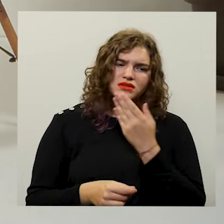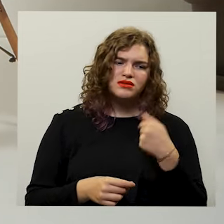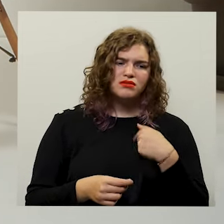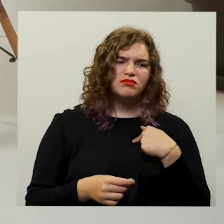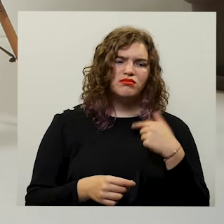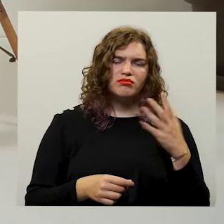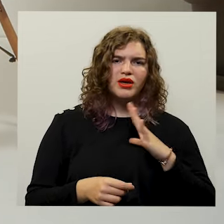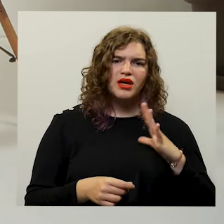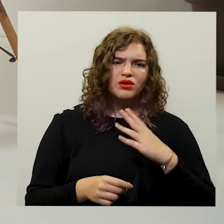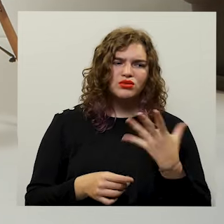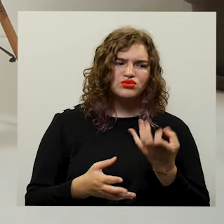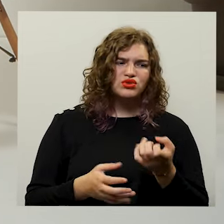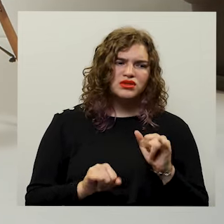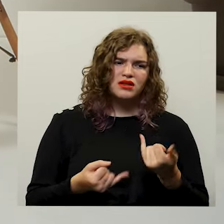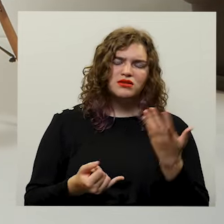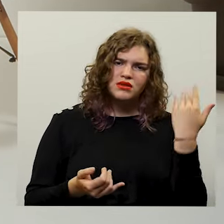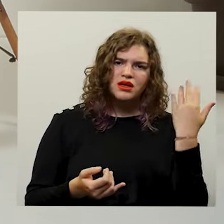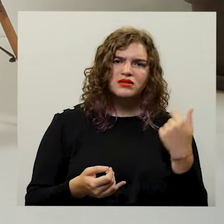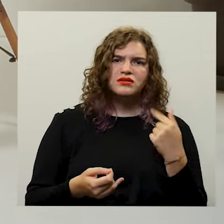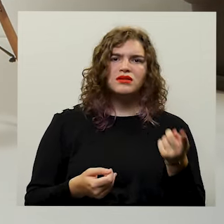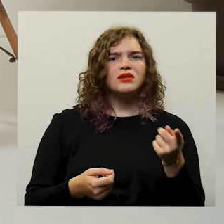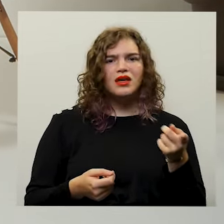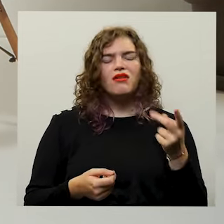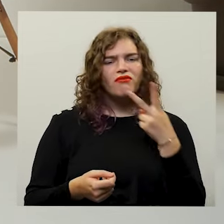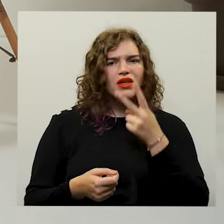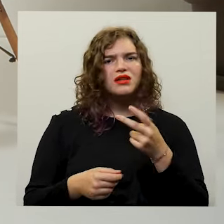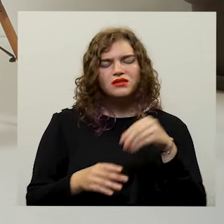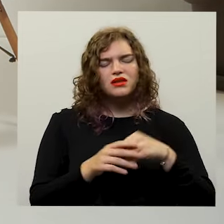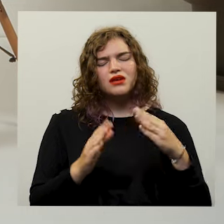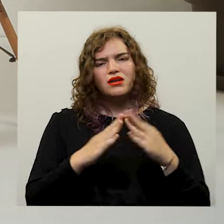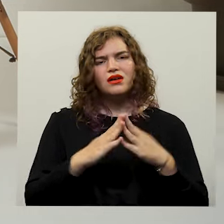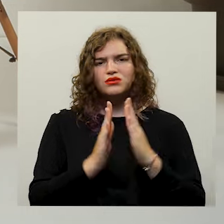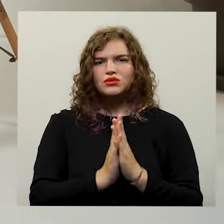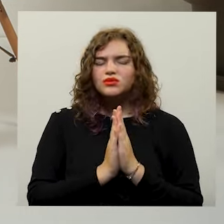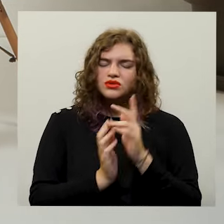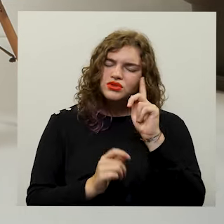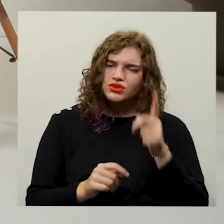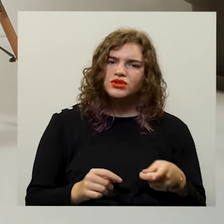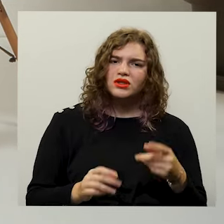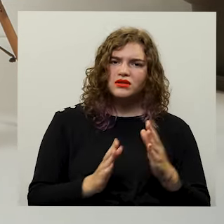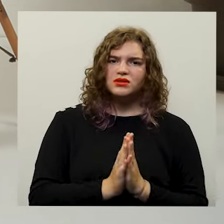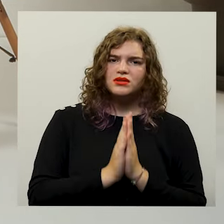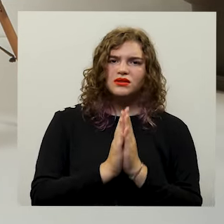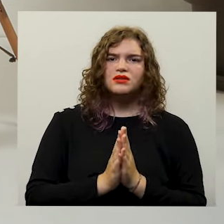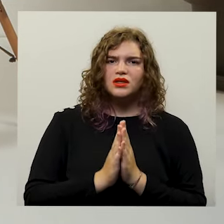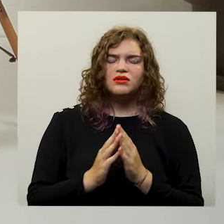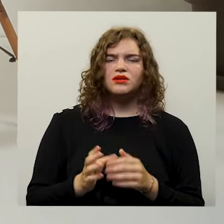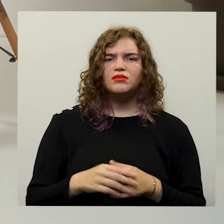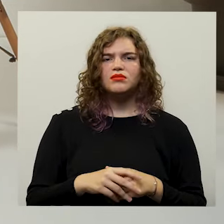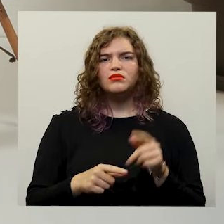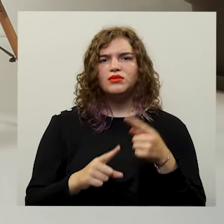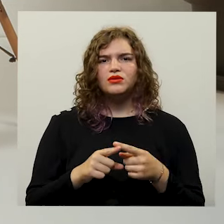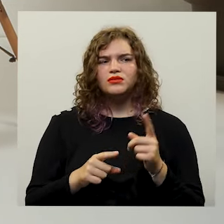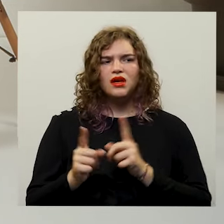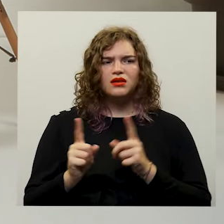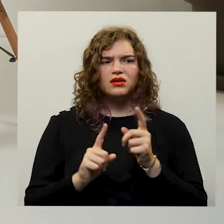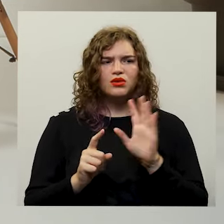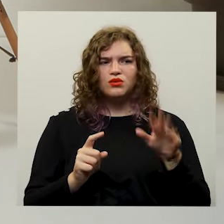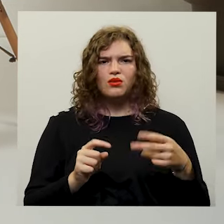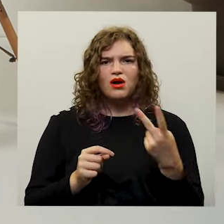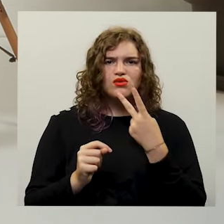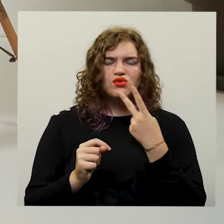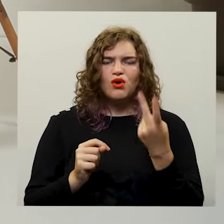Da. Cum e? Ea vede în casă rugăciune, știe deja că ne rugăm și deși nu are încă împliniți